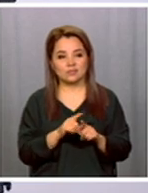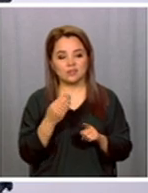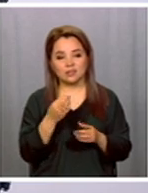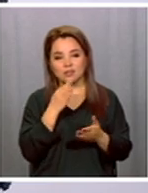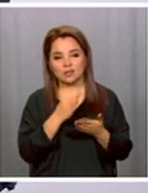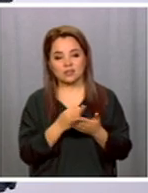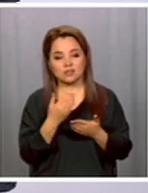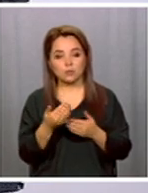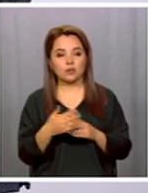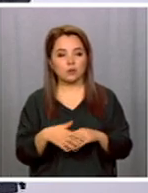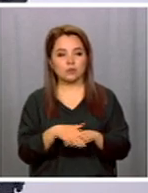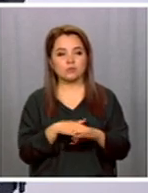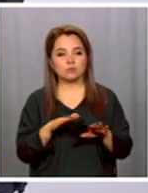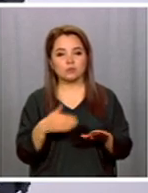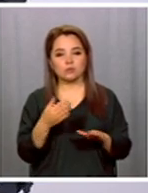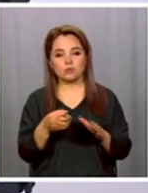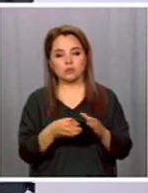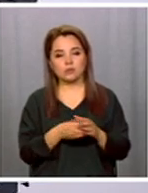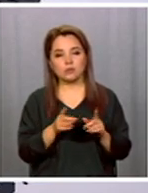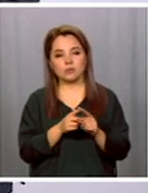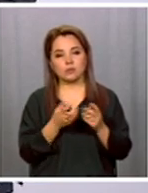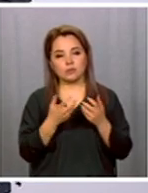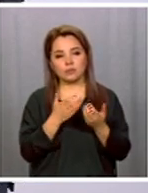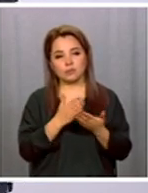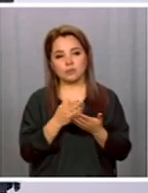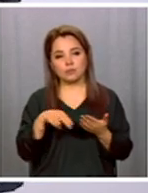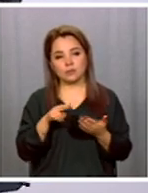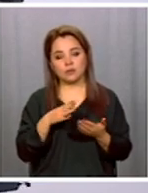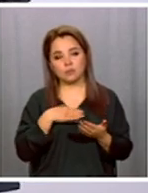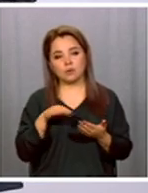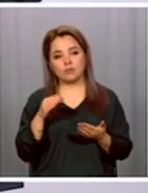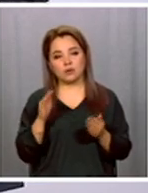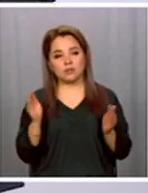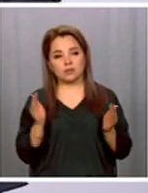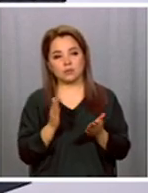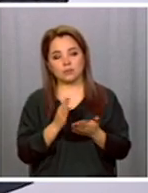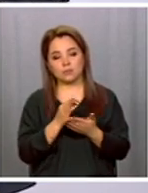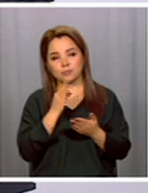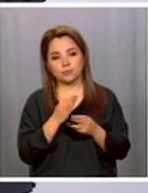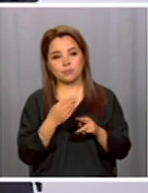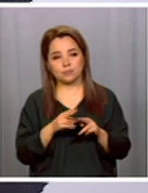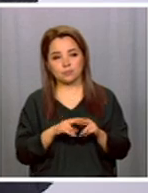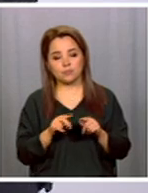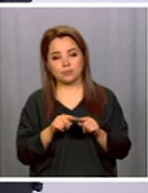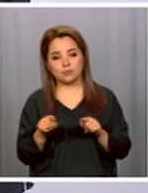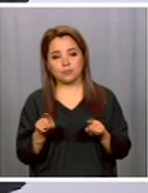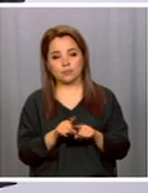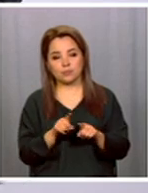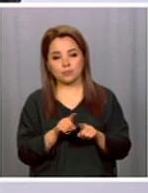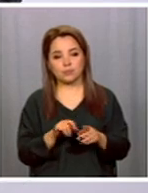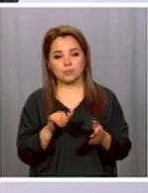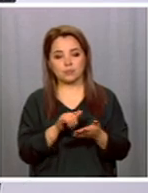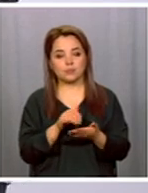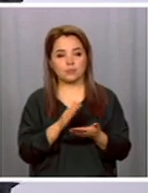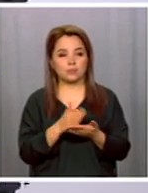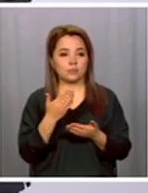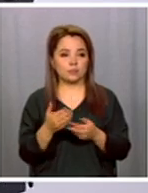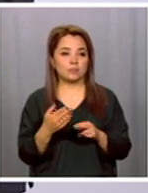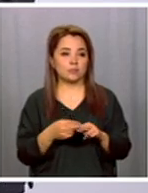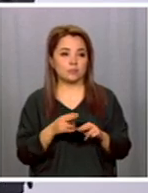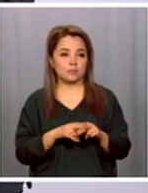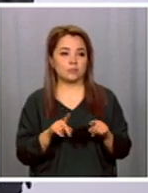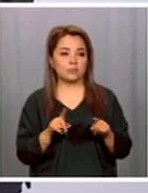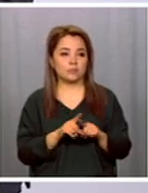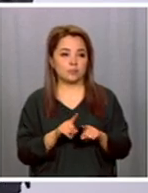F пен айнаның төбесінің ортасына қояйық. D бізде F-тен кіші деген аралыққа қояйық. Олай болатын болса, біз